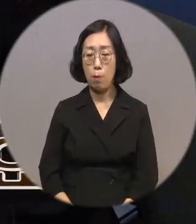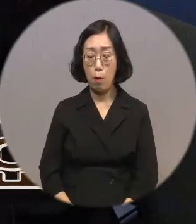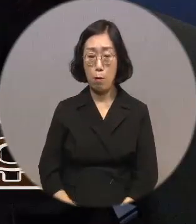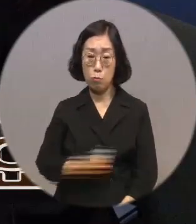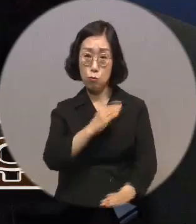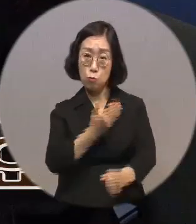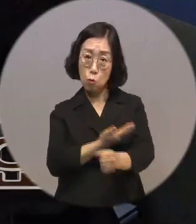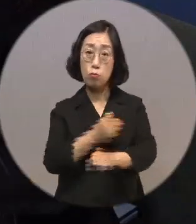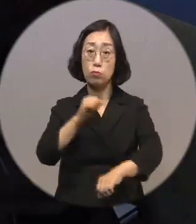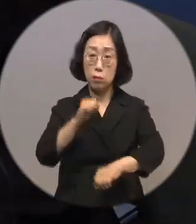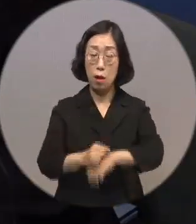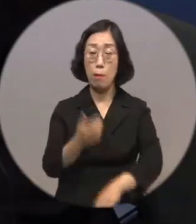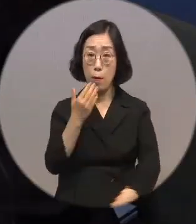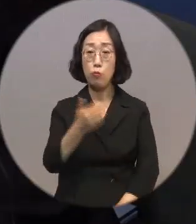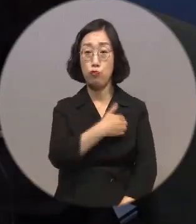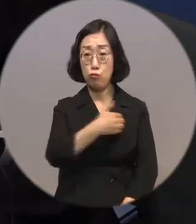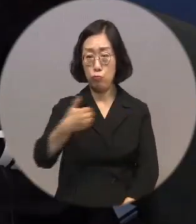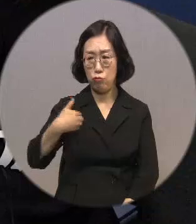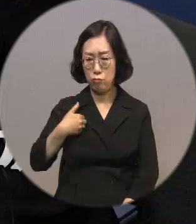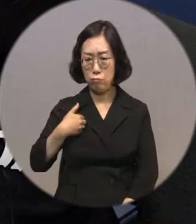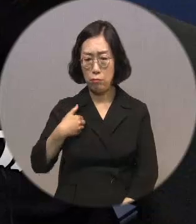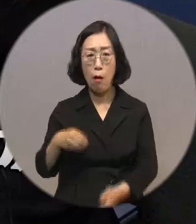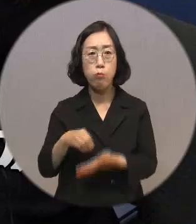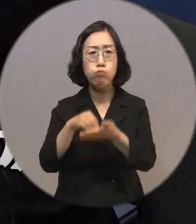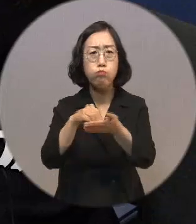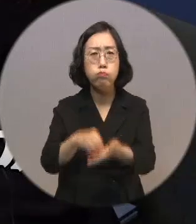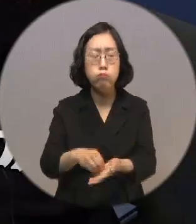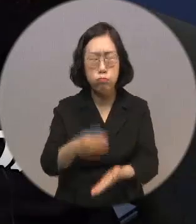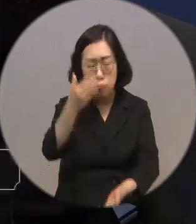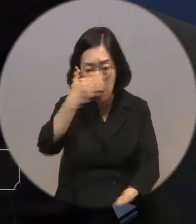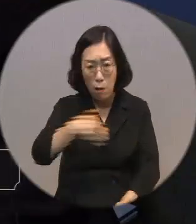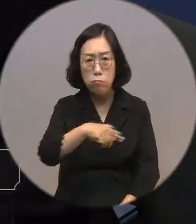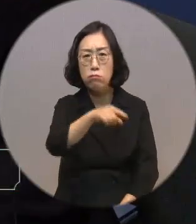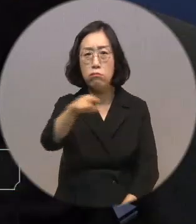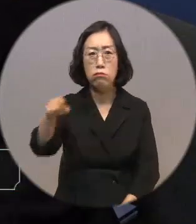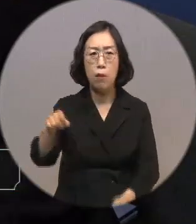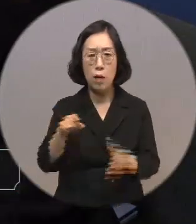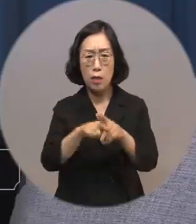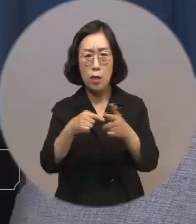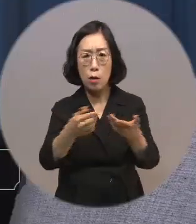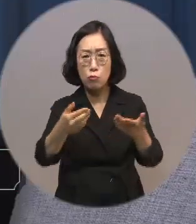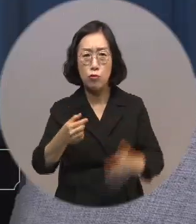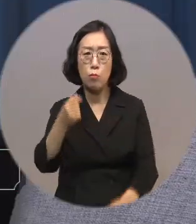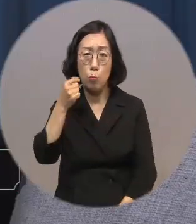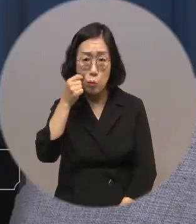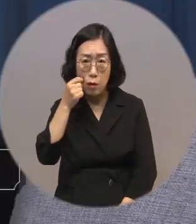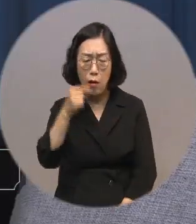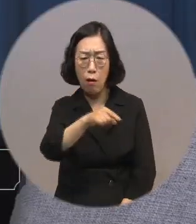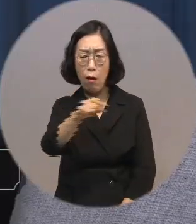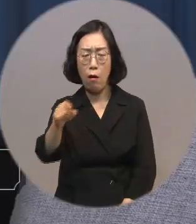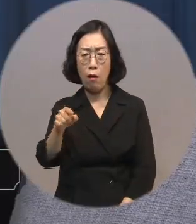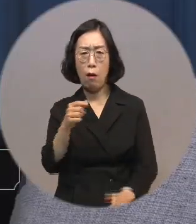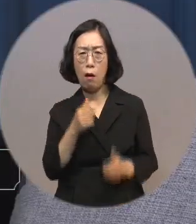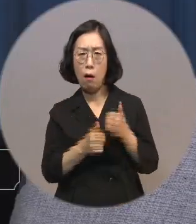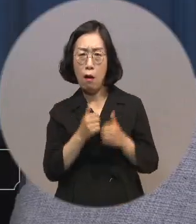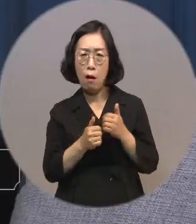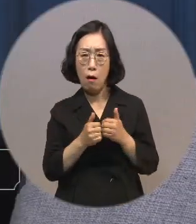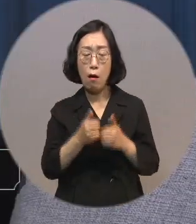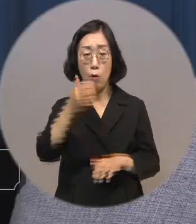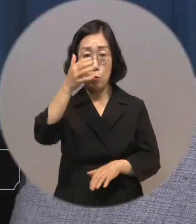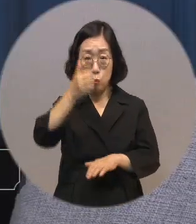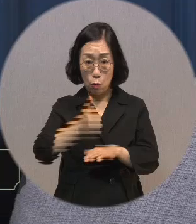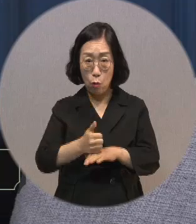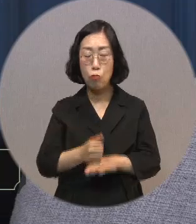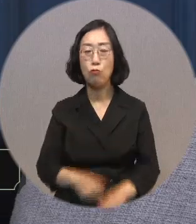소수자가 돼버리는 거예요. 나를 이해해 줄 수 있는 사람이 그곳에 없는 거죠. 그래서 저희 프로그램 안에서는 채용한 남한 기업도 교육하고 북에서